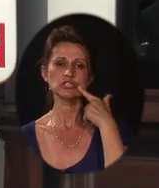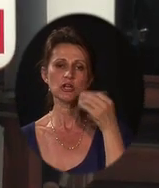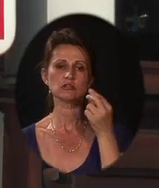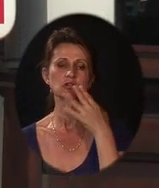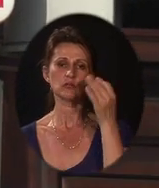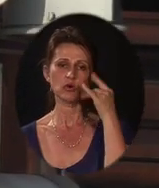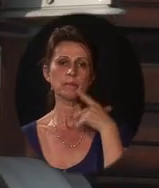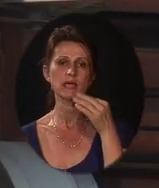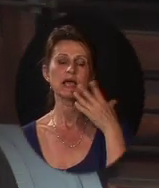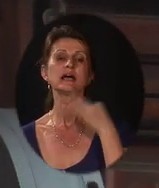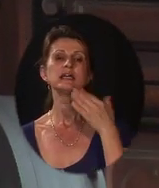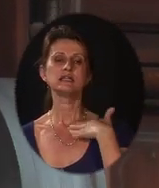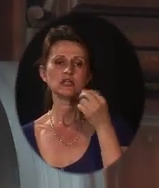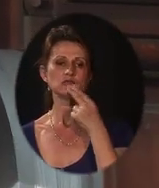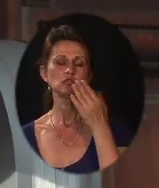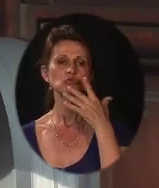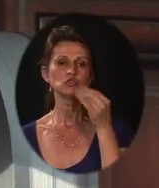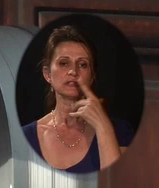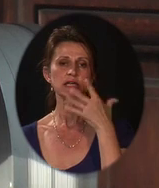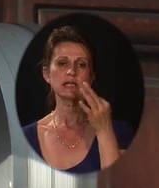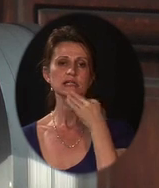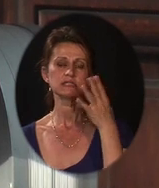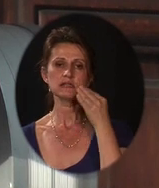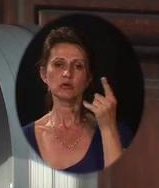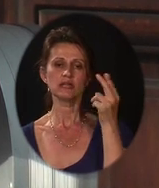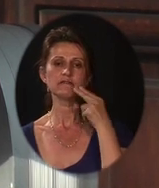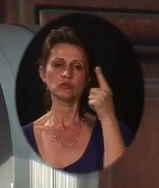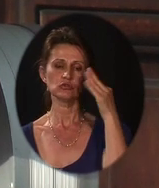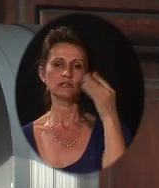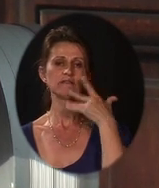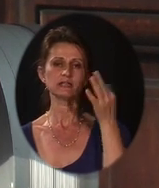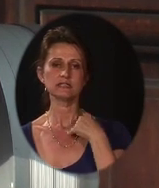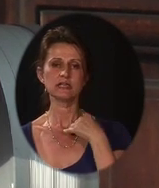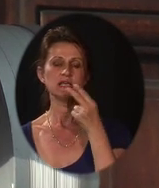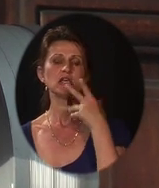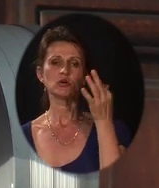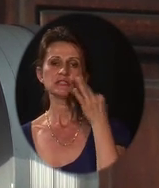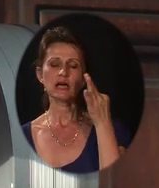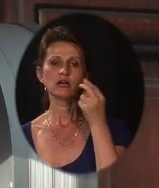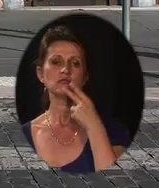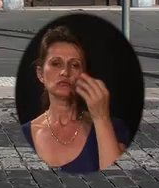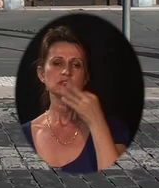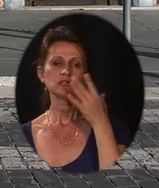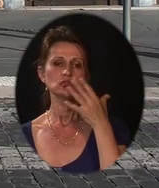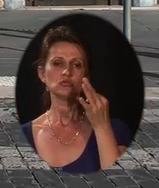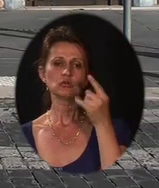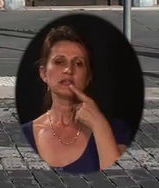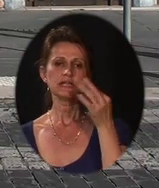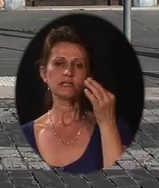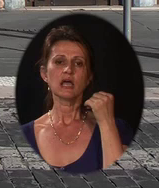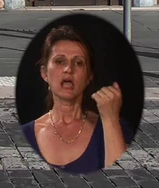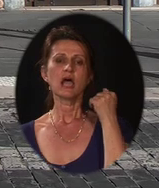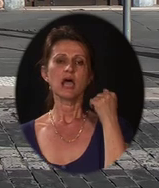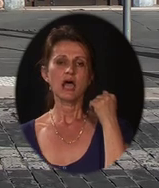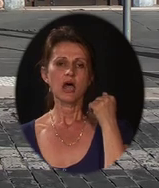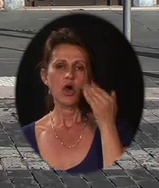Arrêtez-vous toujours derrière cette bande avant de traverser. Comme ça, vous êtes sûr d'être en dehors de la zone à risque. Avec le permis piéton, vous allez apprendre la méthode pour